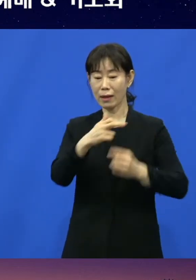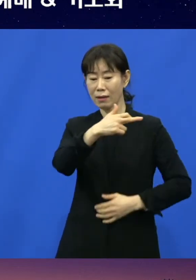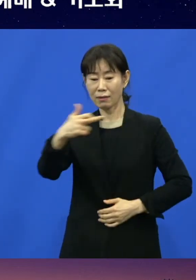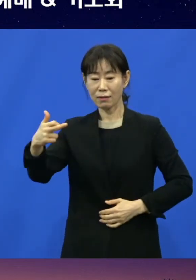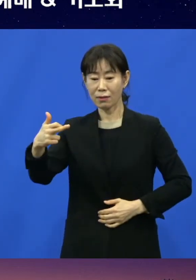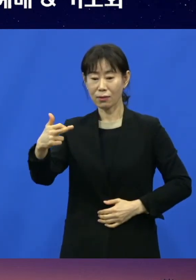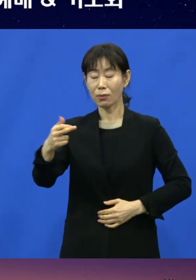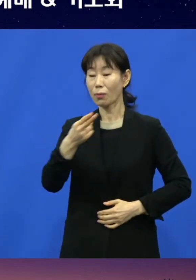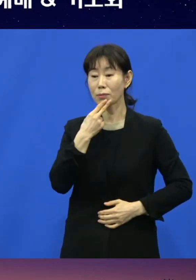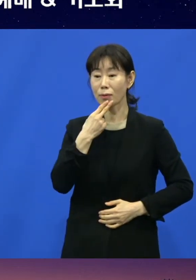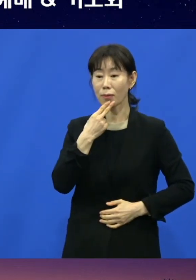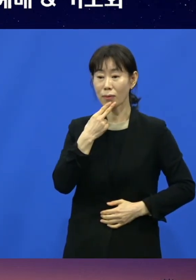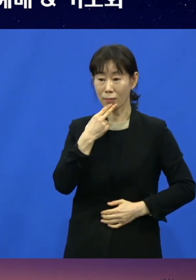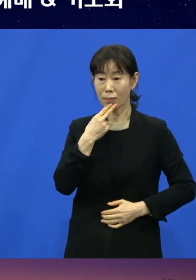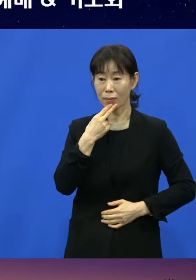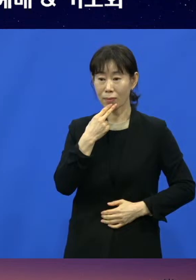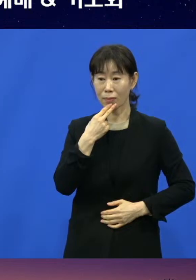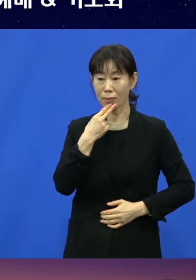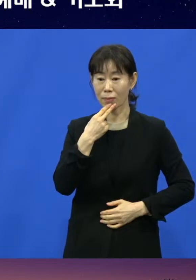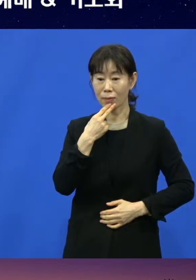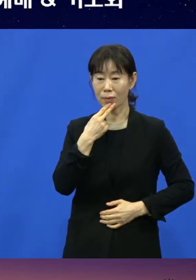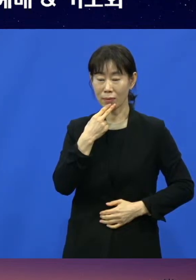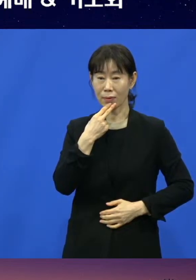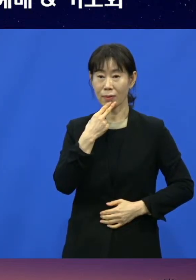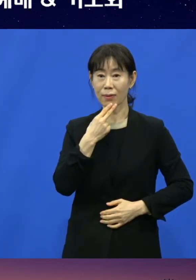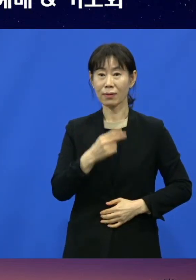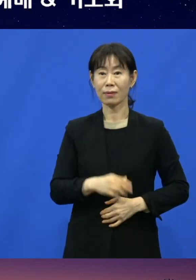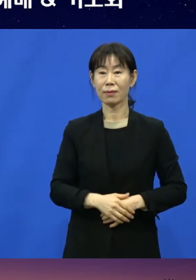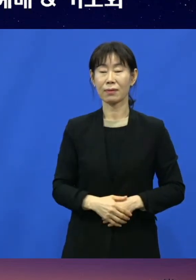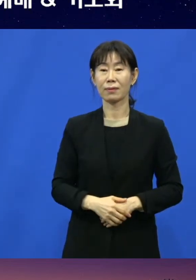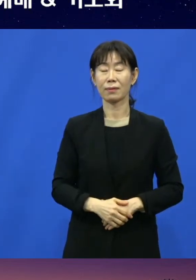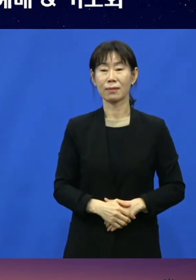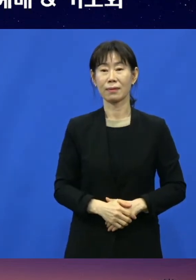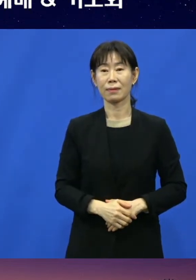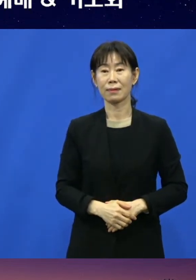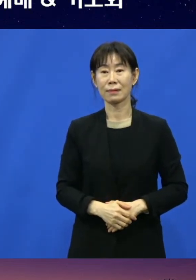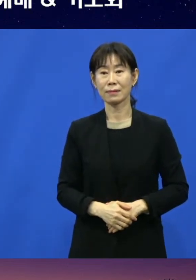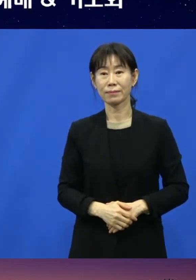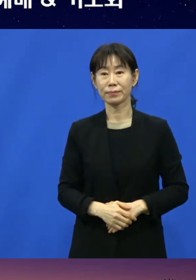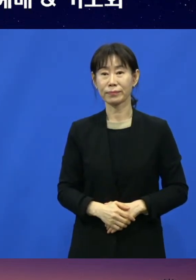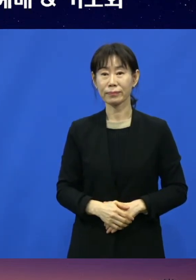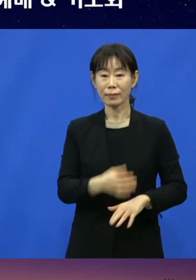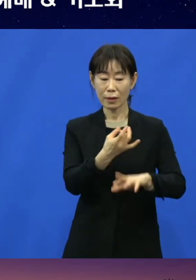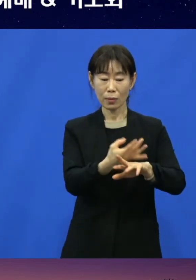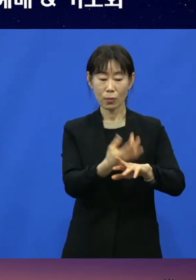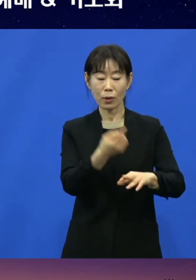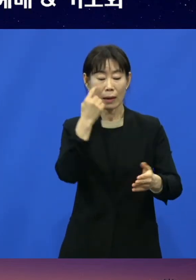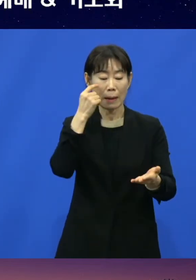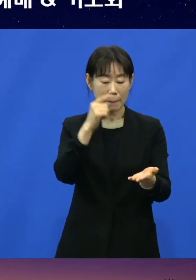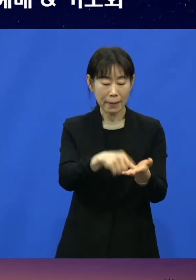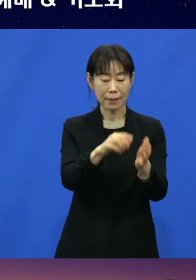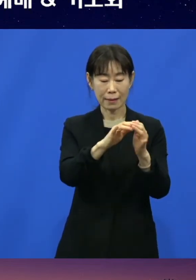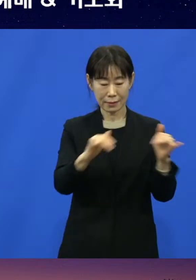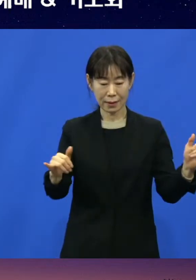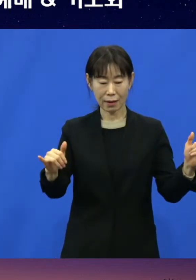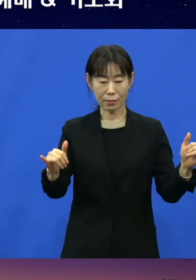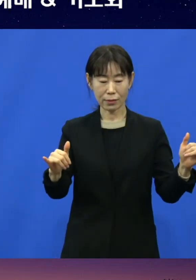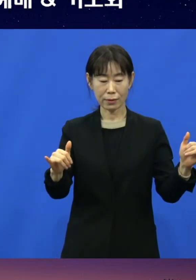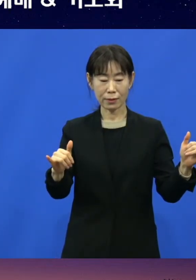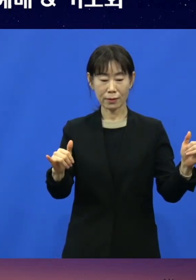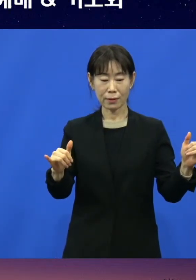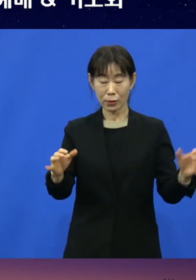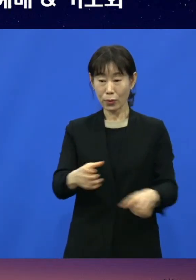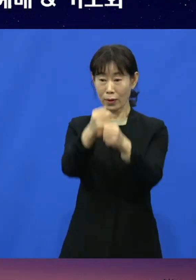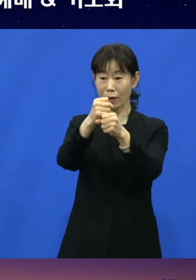부활이 있잖아요. 이 복음이 있잖아요, 복음. 그래서 부활을 발견한 사람은 한마디로 미친 사람이에요.